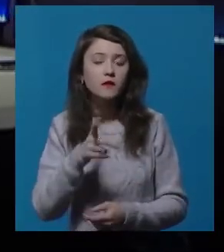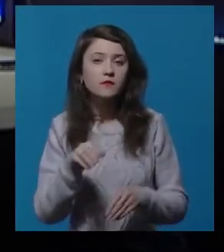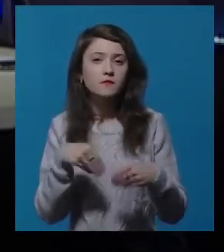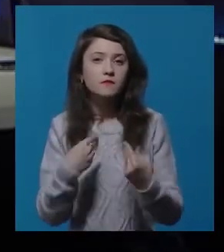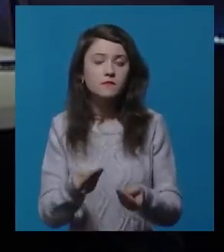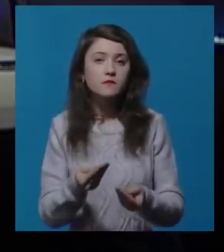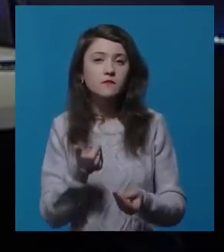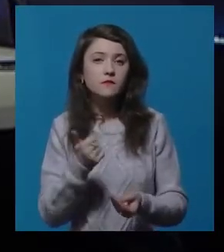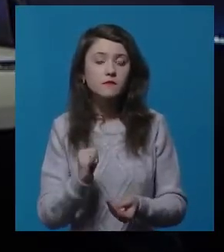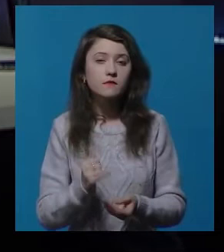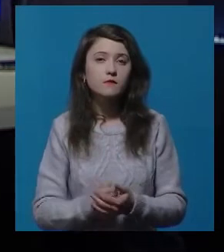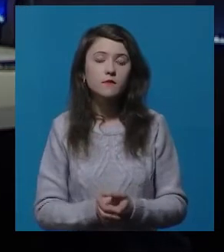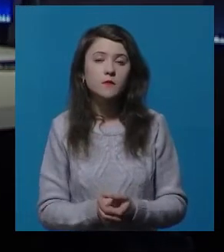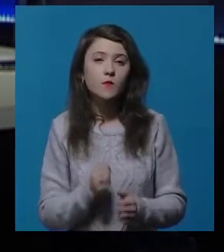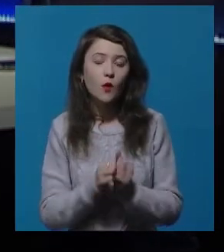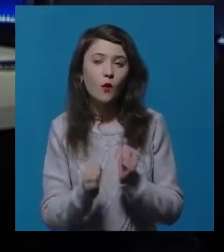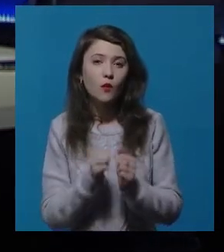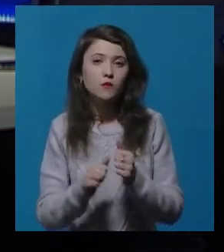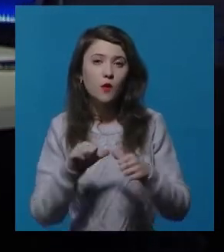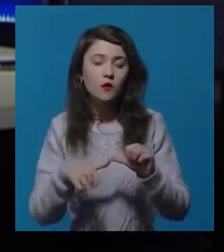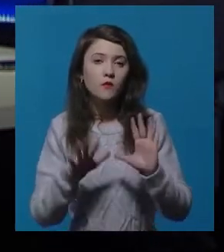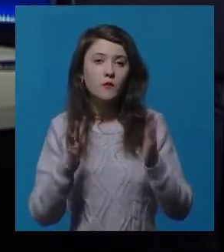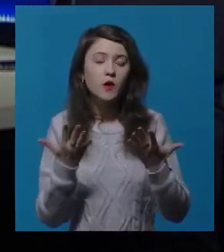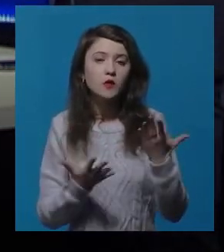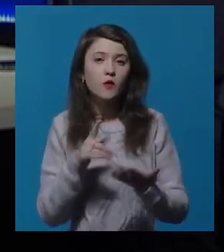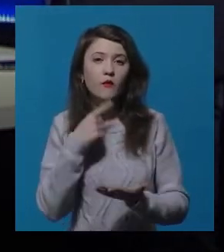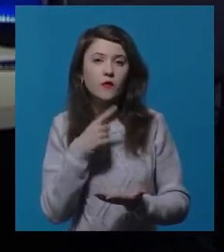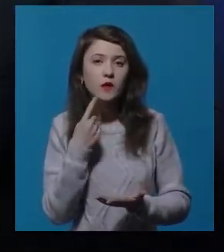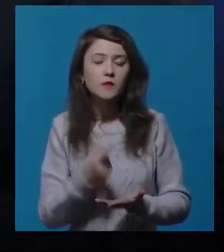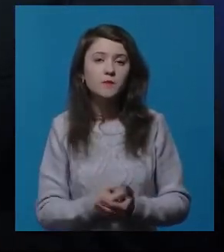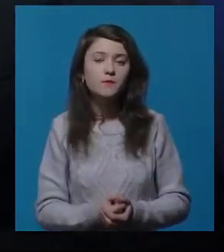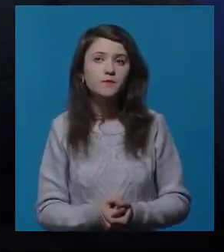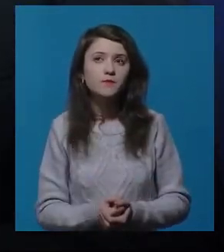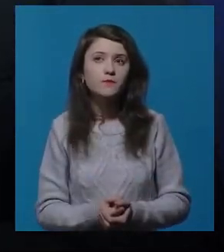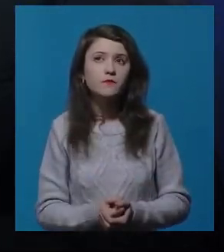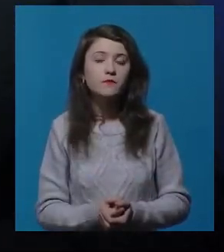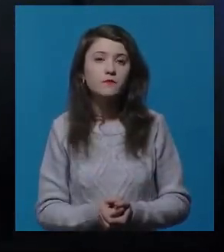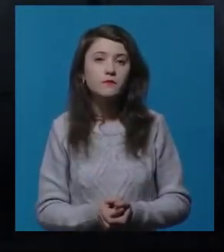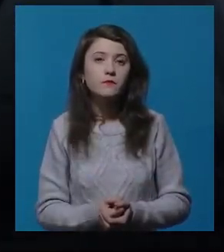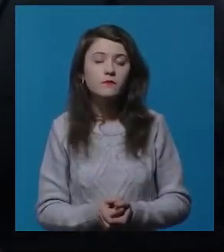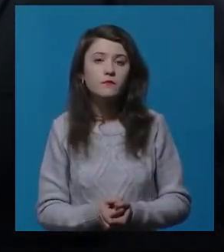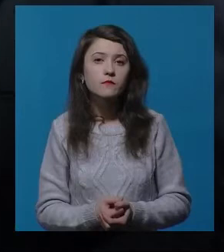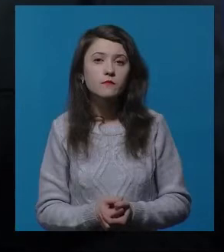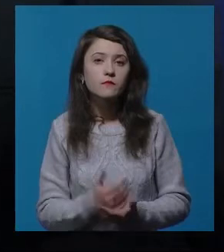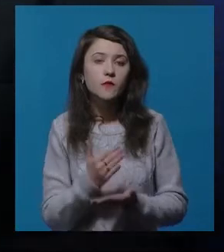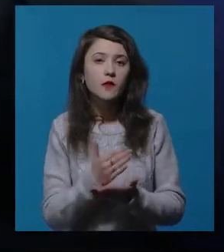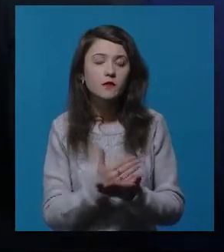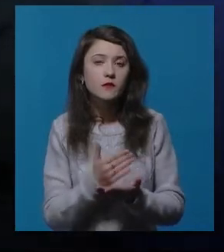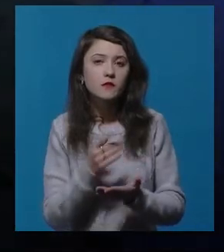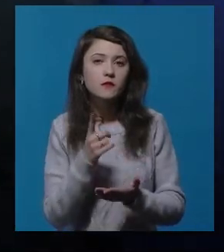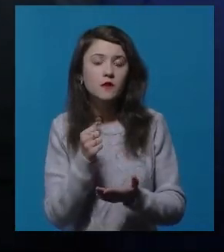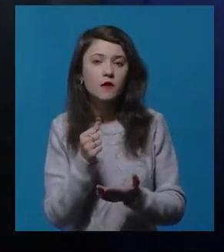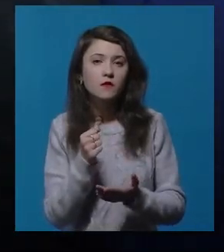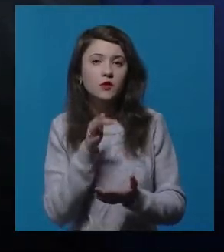допомоги в кожному конкретному випадку. Якщо говорити, та ось брати статистику та в розрізі за час створення